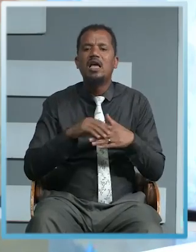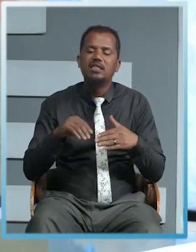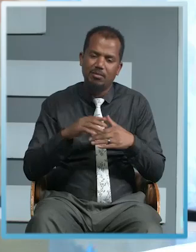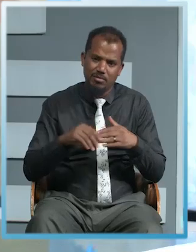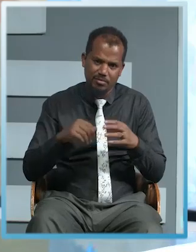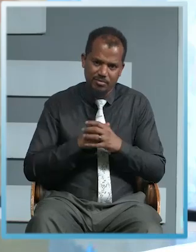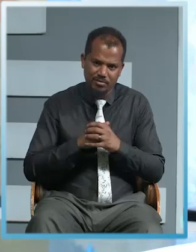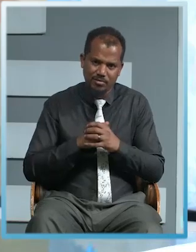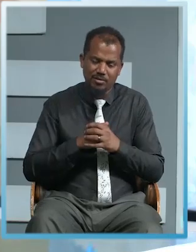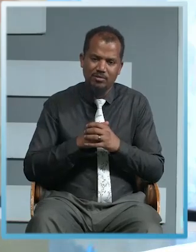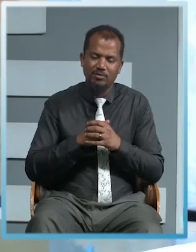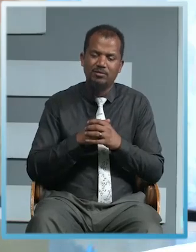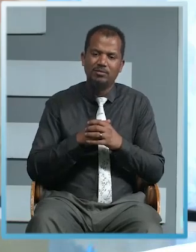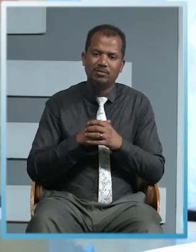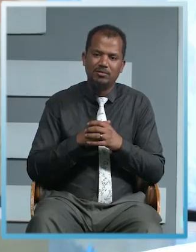نو